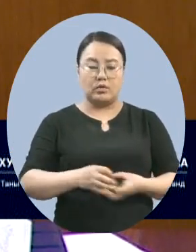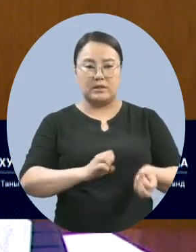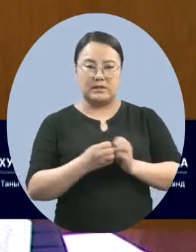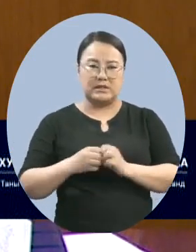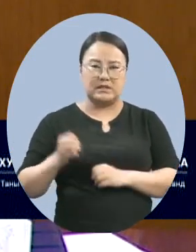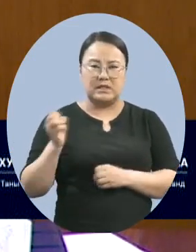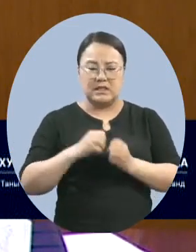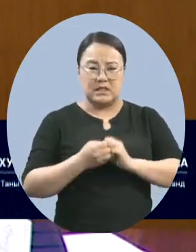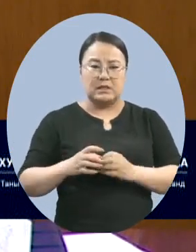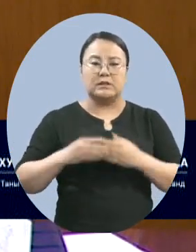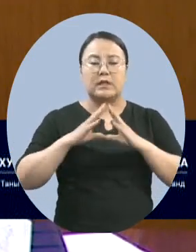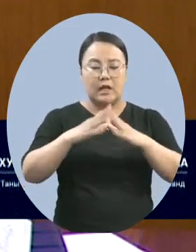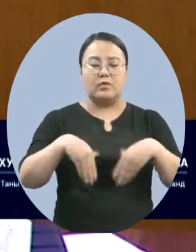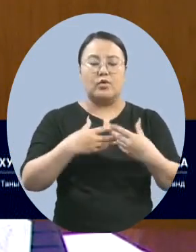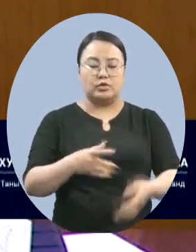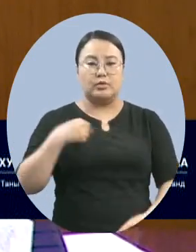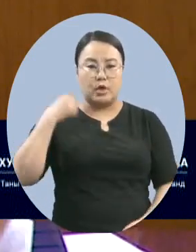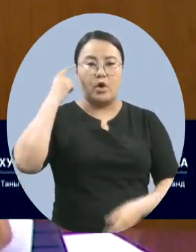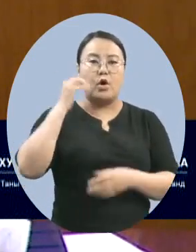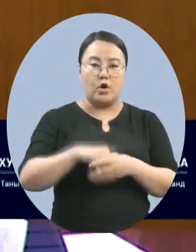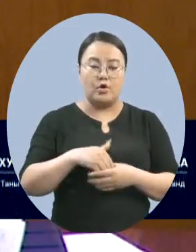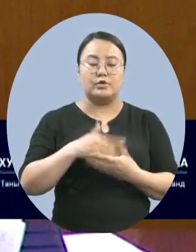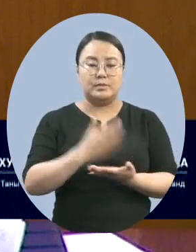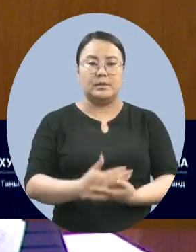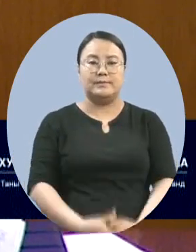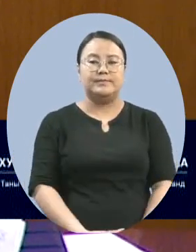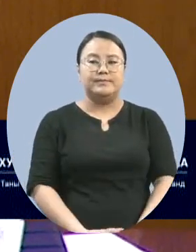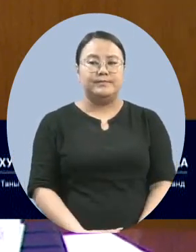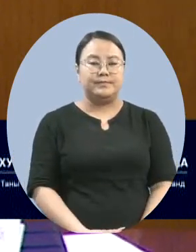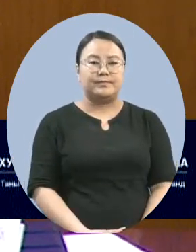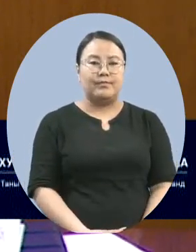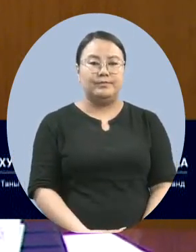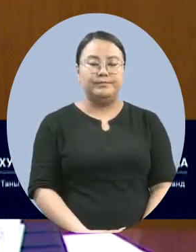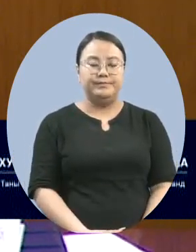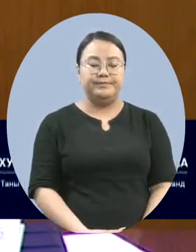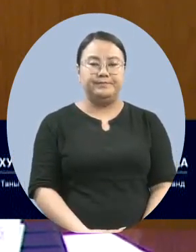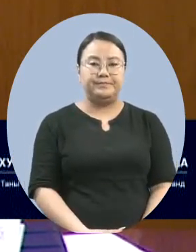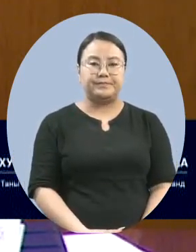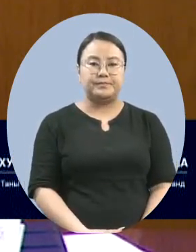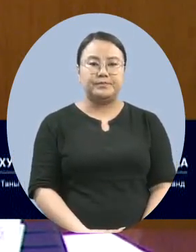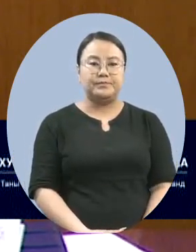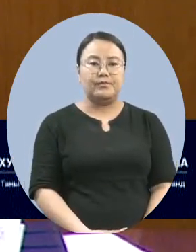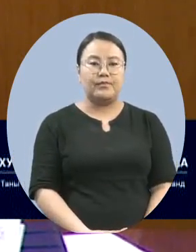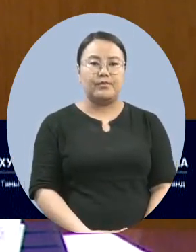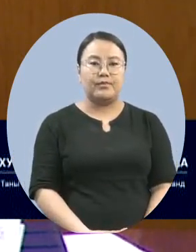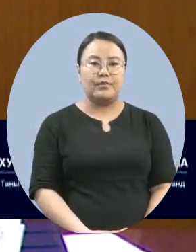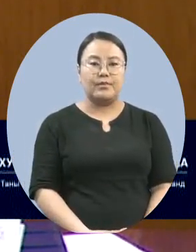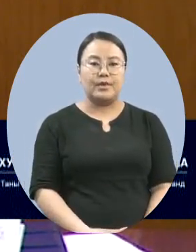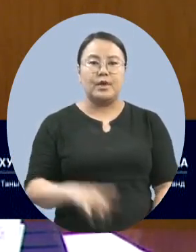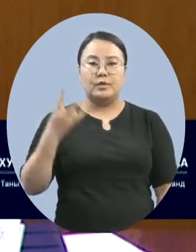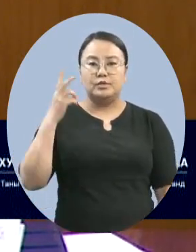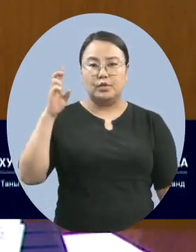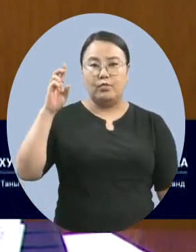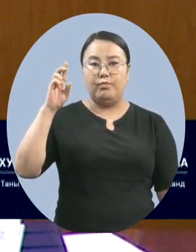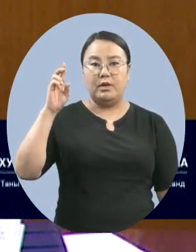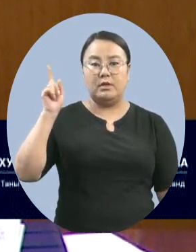гүйцэн боловсруулах чиглэл өгсөн гэж бол миний хувьд бол ойлгож байгаа. За хин оюур нэгдсэн